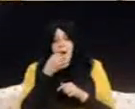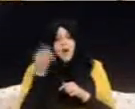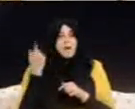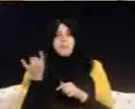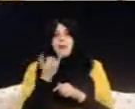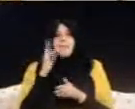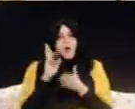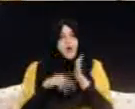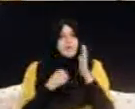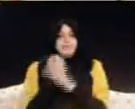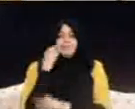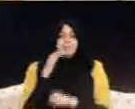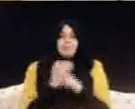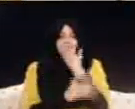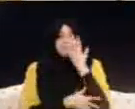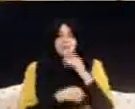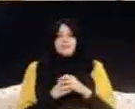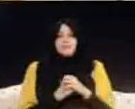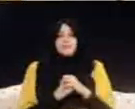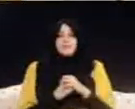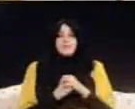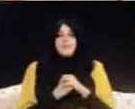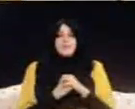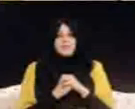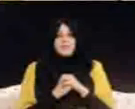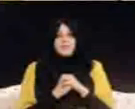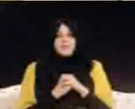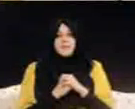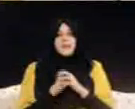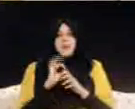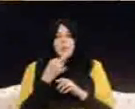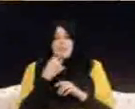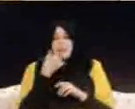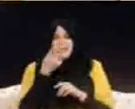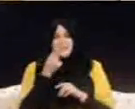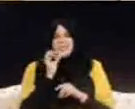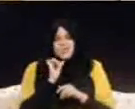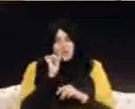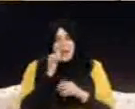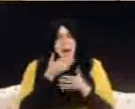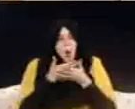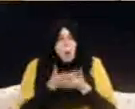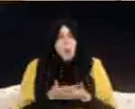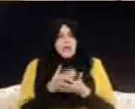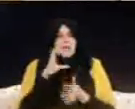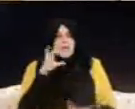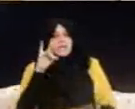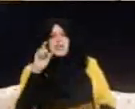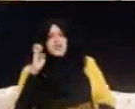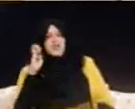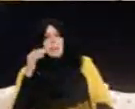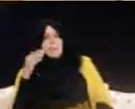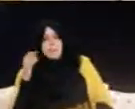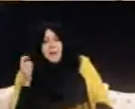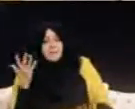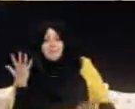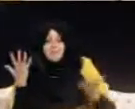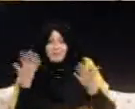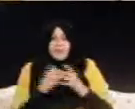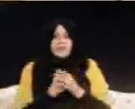الوضوء الشمة هذه، الله غير ثقيلة، مين نقولها بالفم، يعني ثقيلة بزاف. إن شاء الله